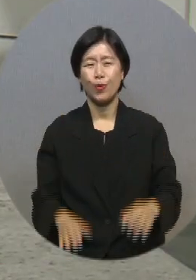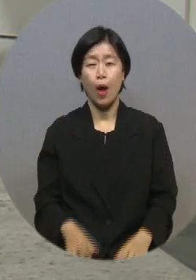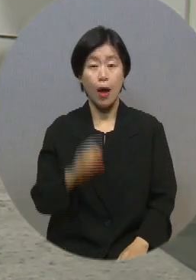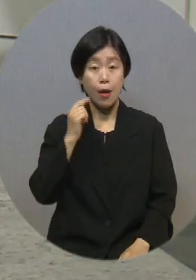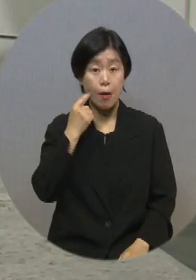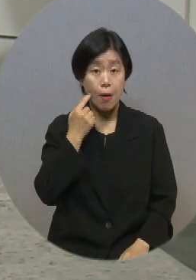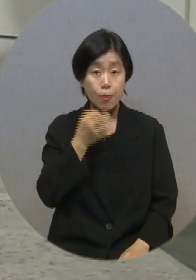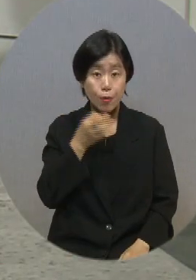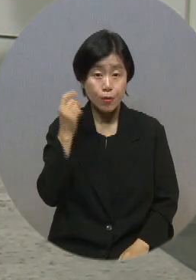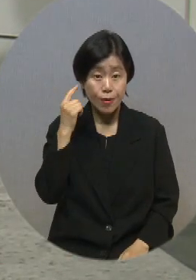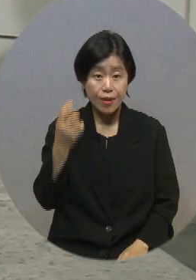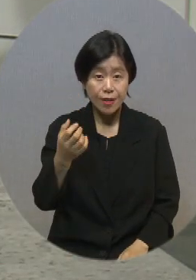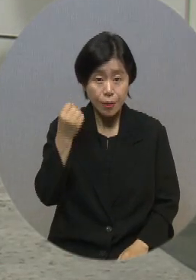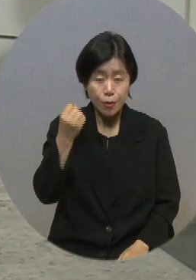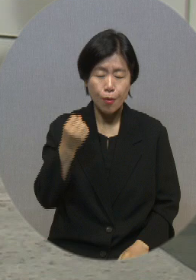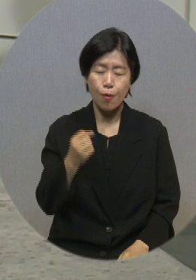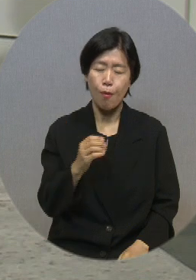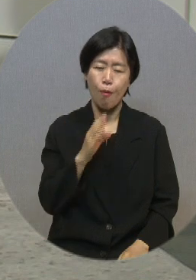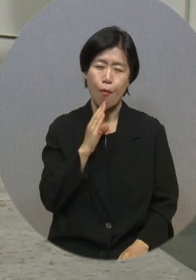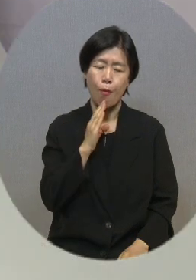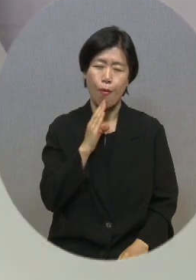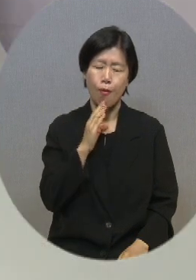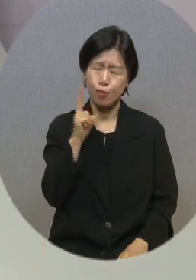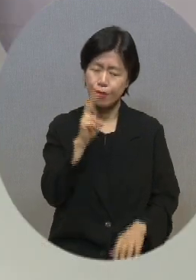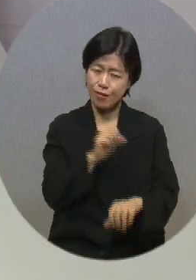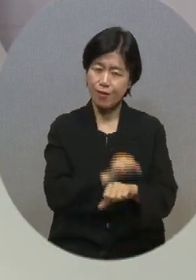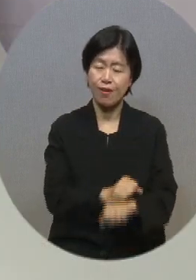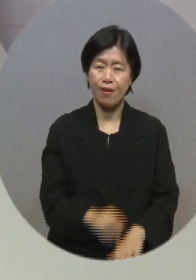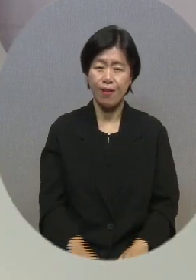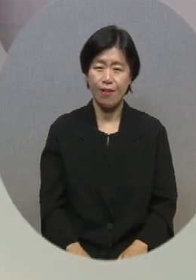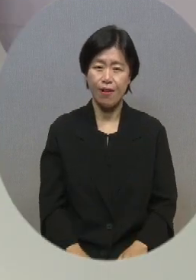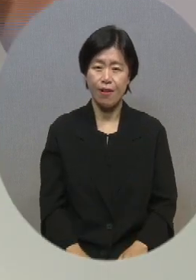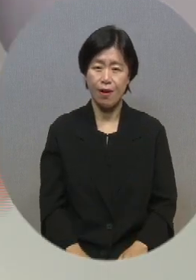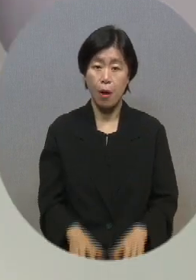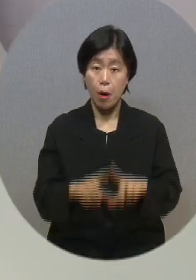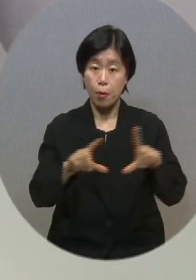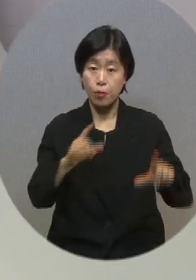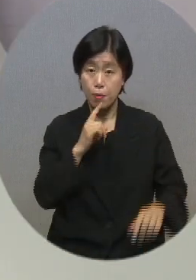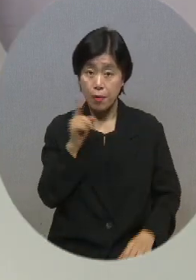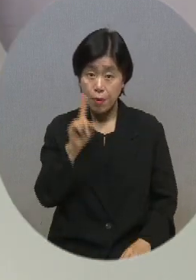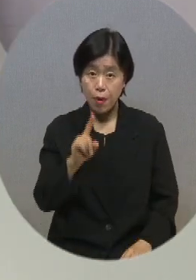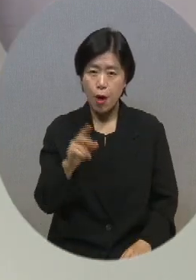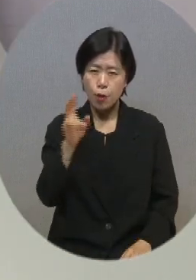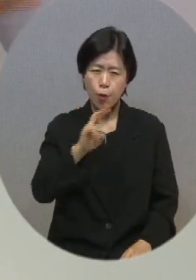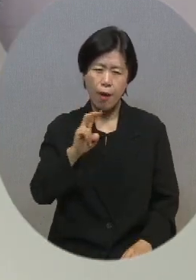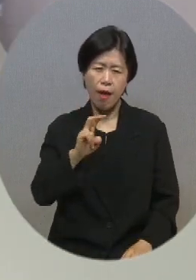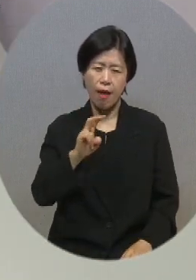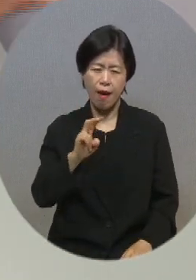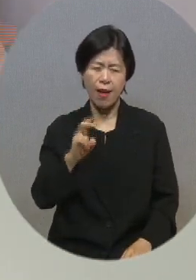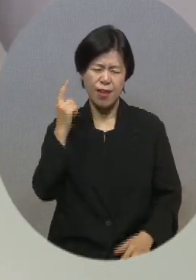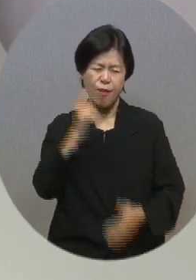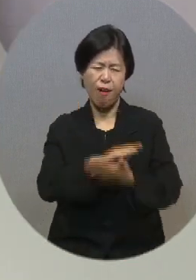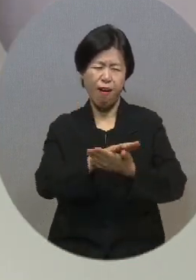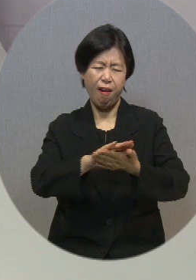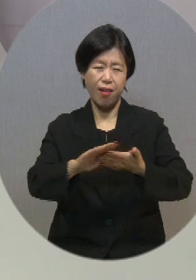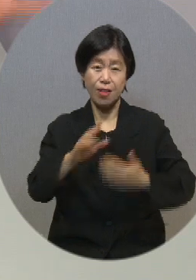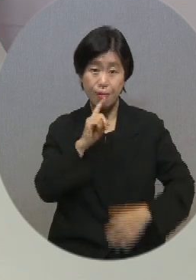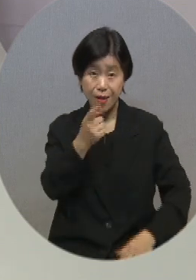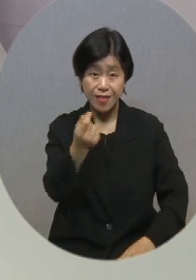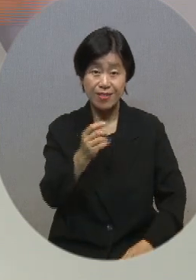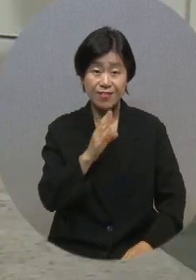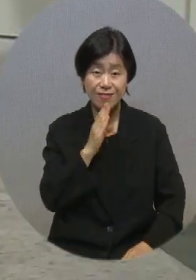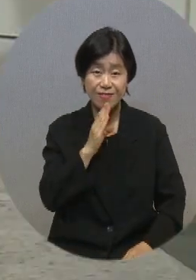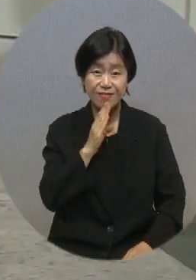목소리로 네. 아, 곱게 우리가 그러잖아요. 야, 노래가 아주 쫙쫙 멋진다. 네. 아주